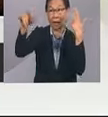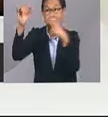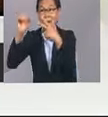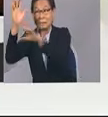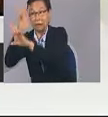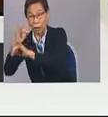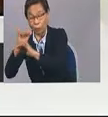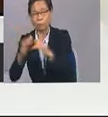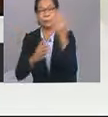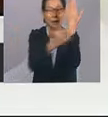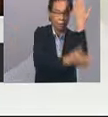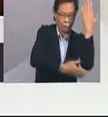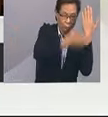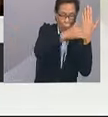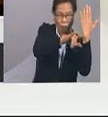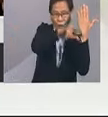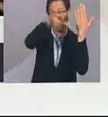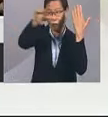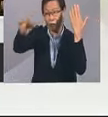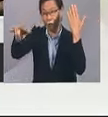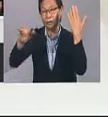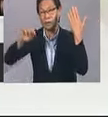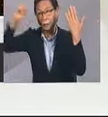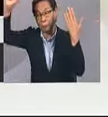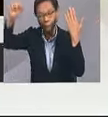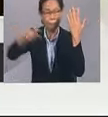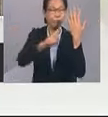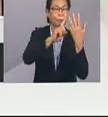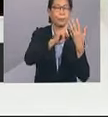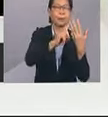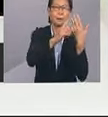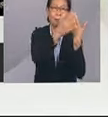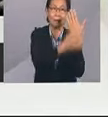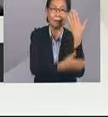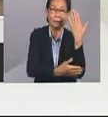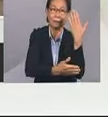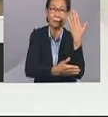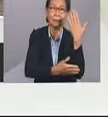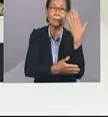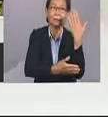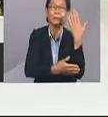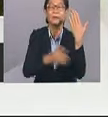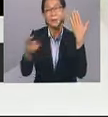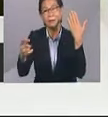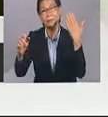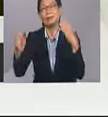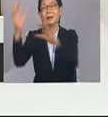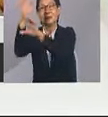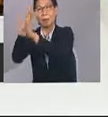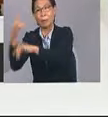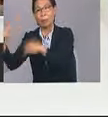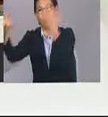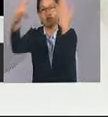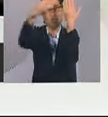Sarawak, daripada Semenanjung ke Sabah dan juga di antara